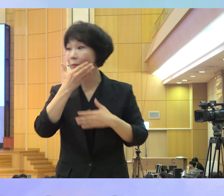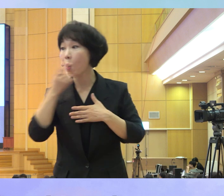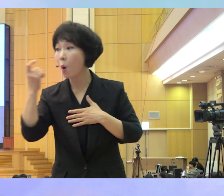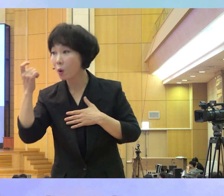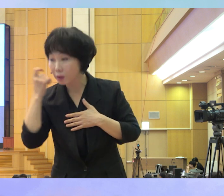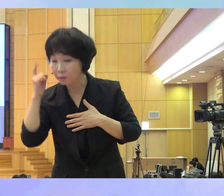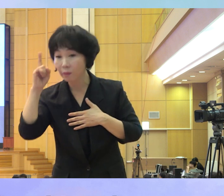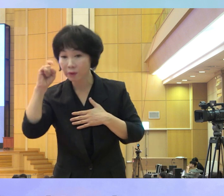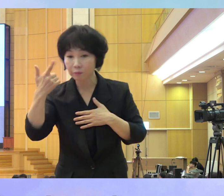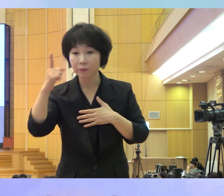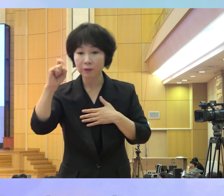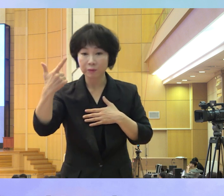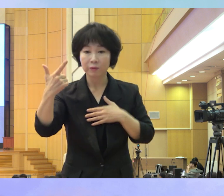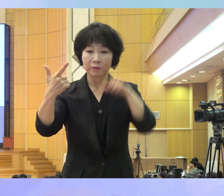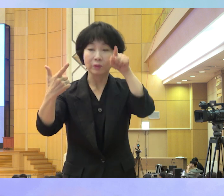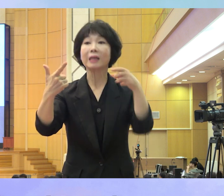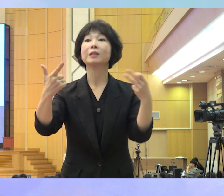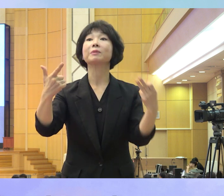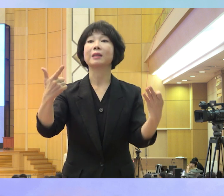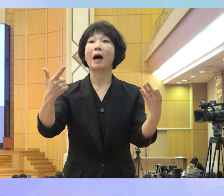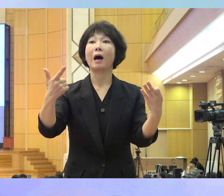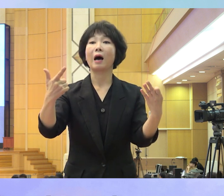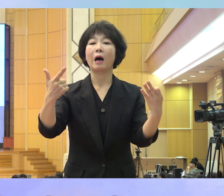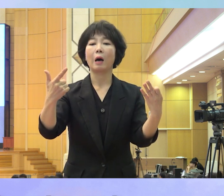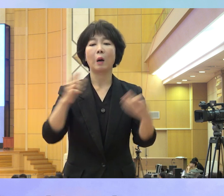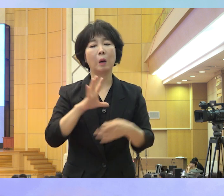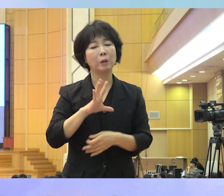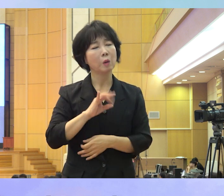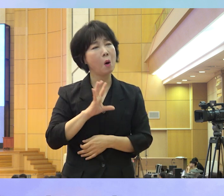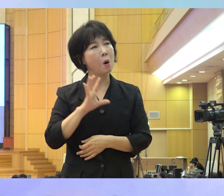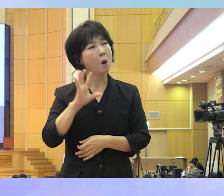마태복음 16장 14절 보니까 이르되 더러는